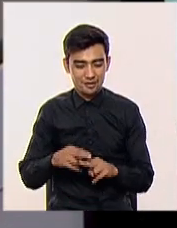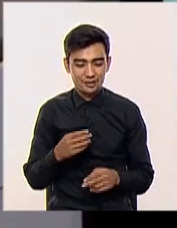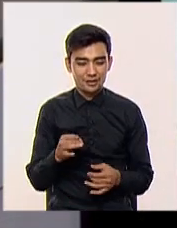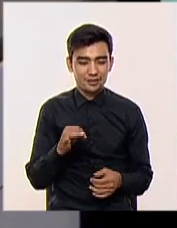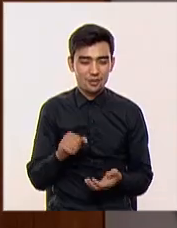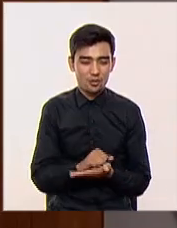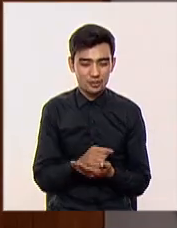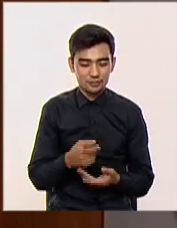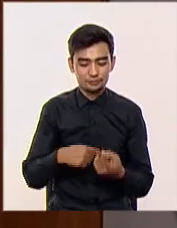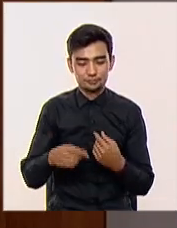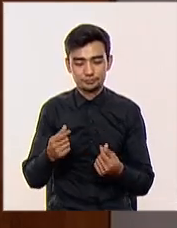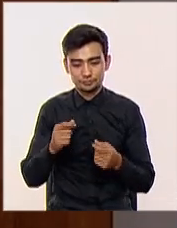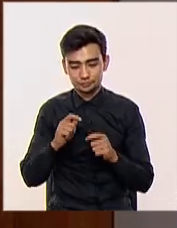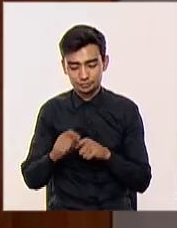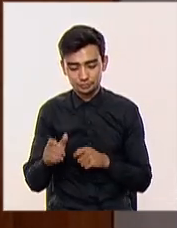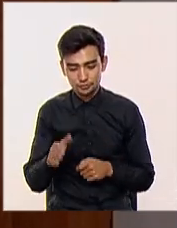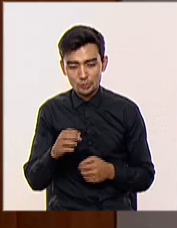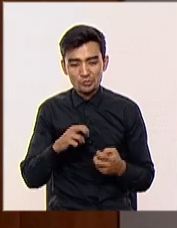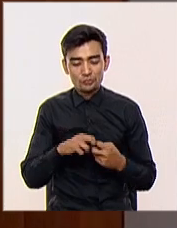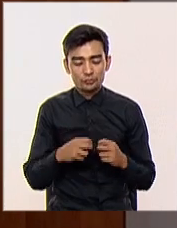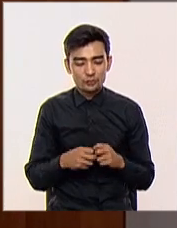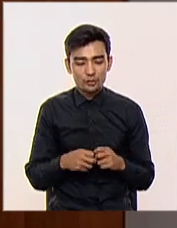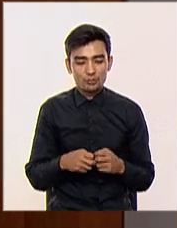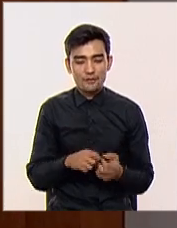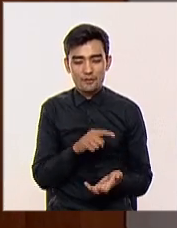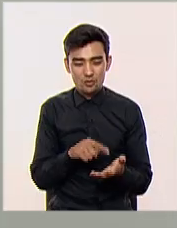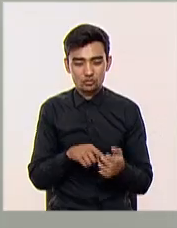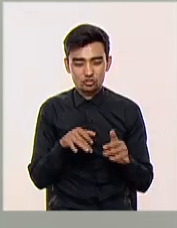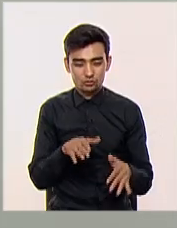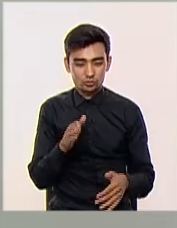и денежные компенсации, и обещают решить вопрос до конца сентября.